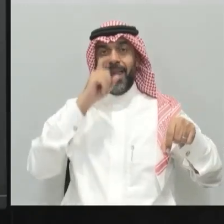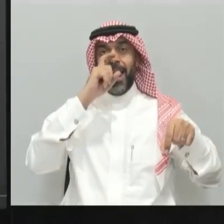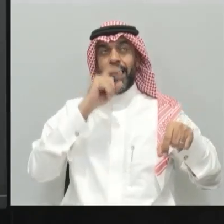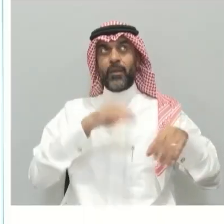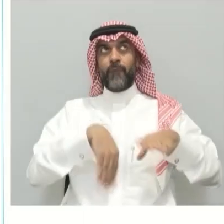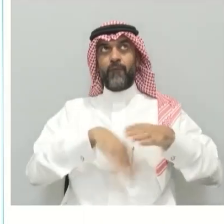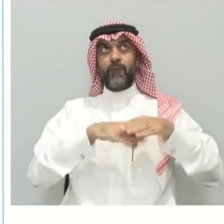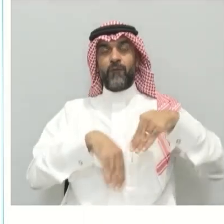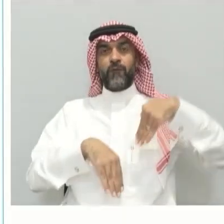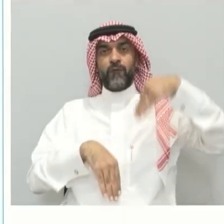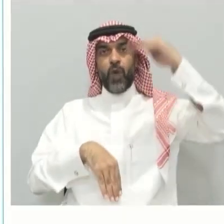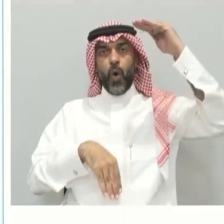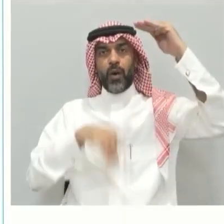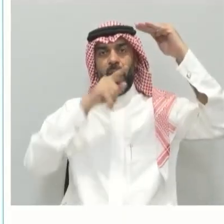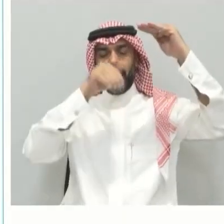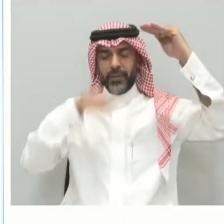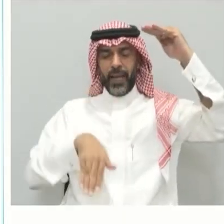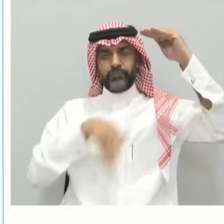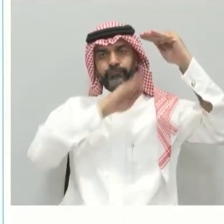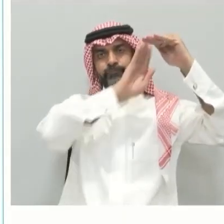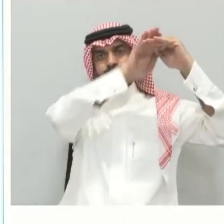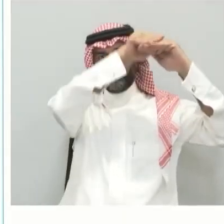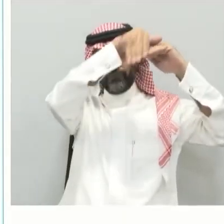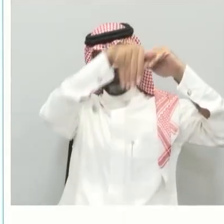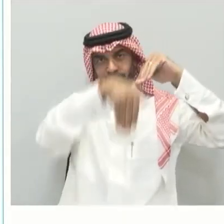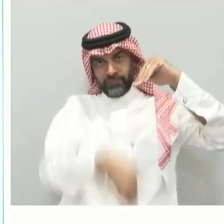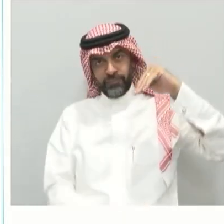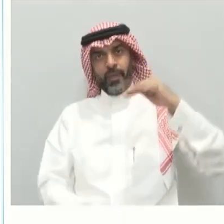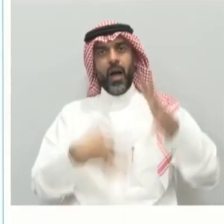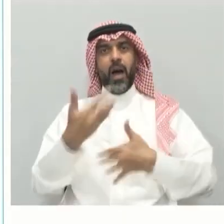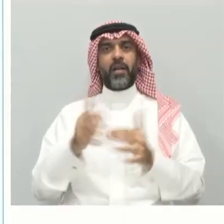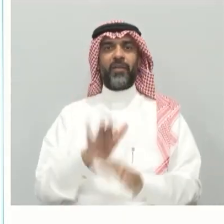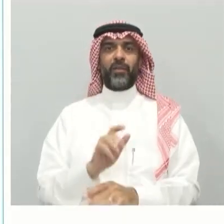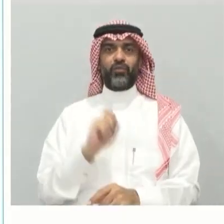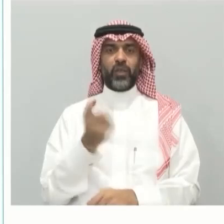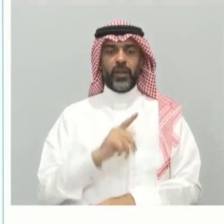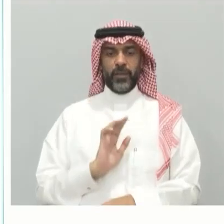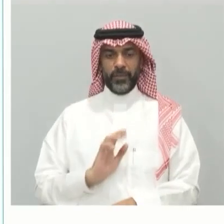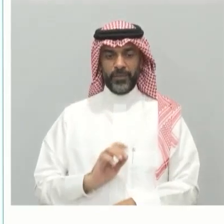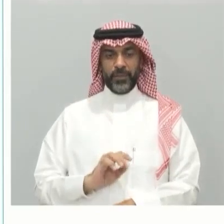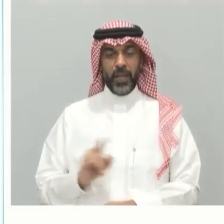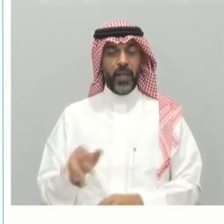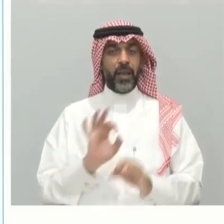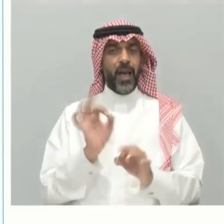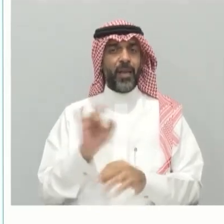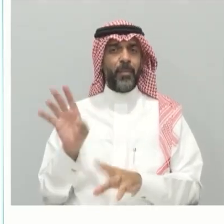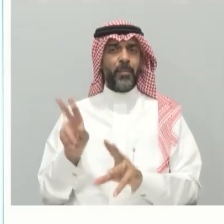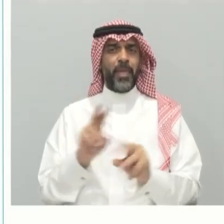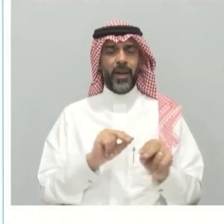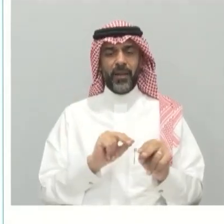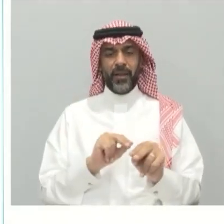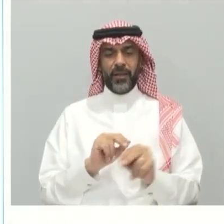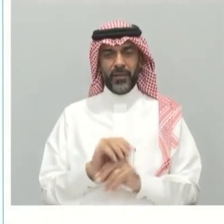منخفض كذلك عندي هنا الاقطاب لابد ان يكون عندي هنا جهد للقطب يختلف عن الجهد القطب اللي